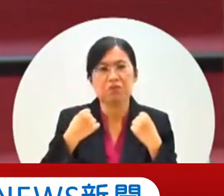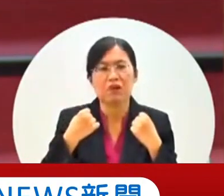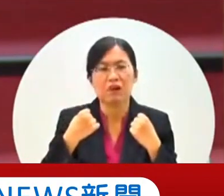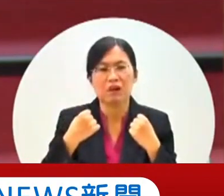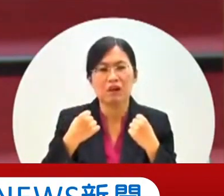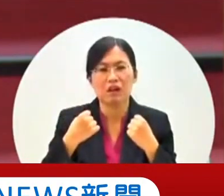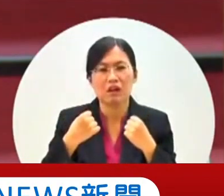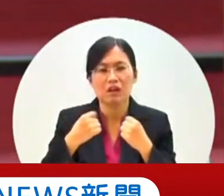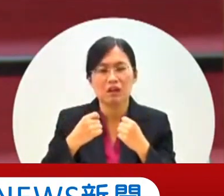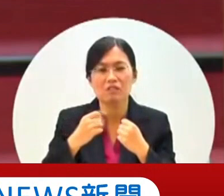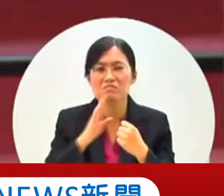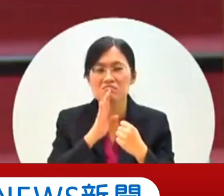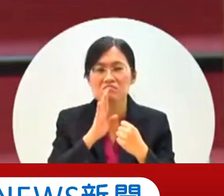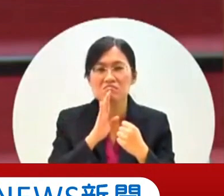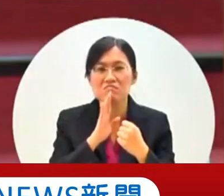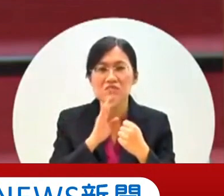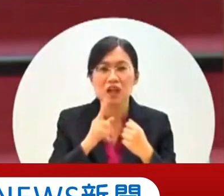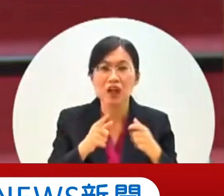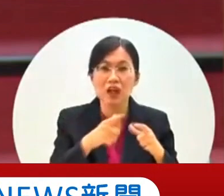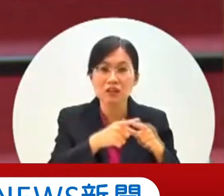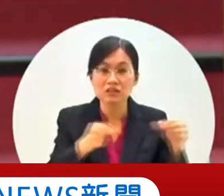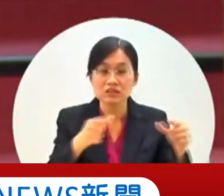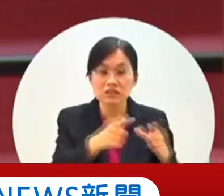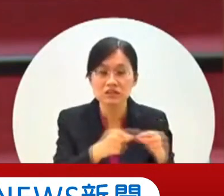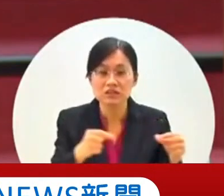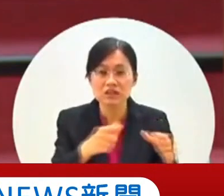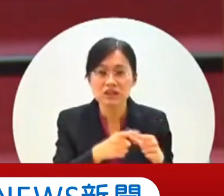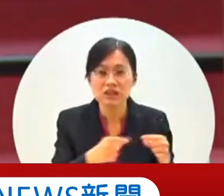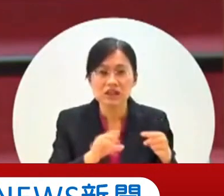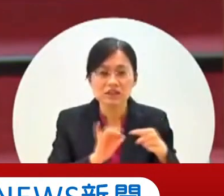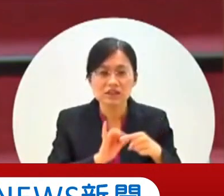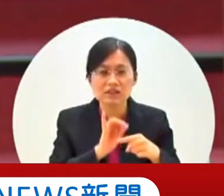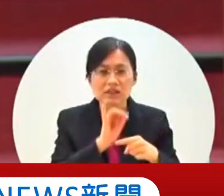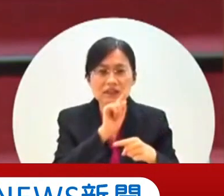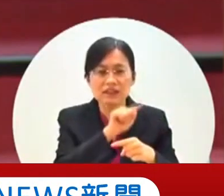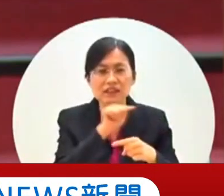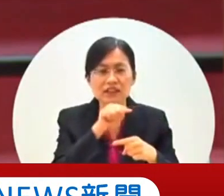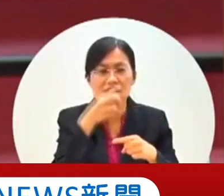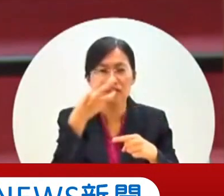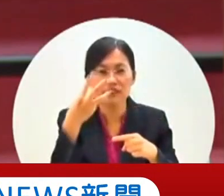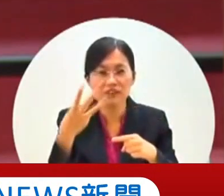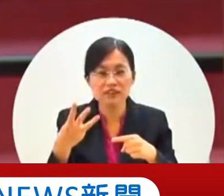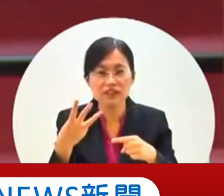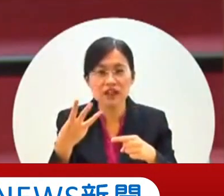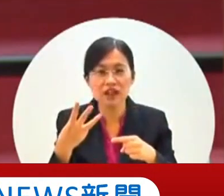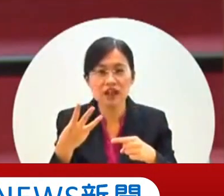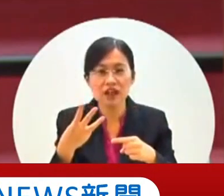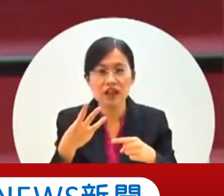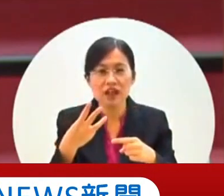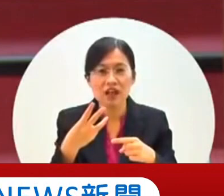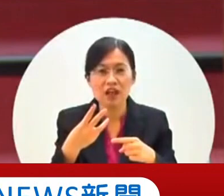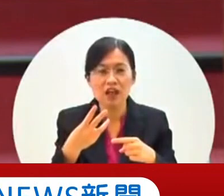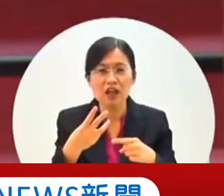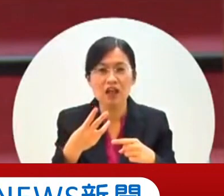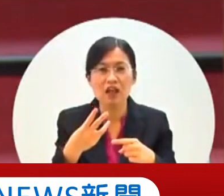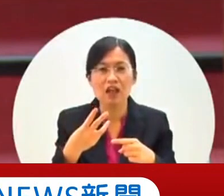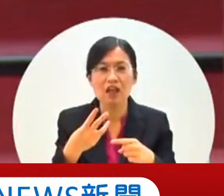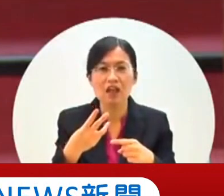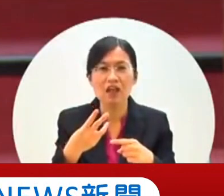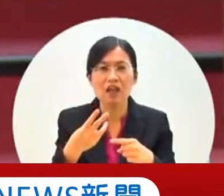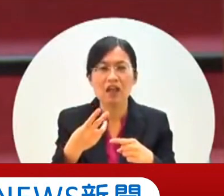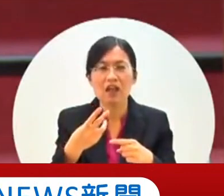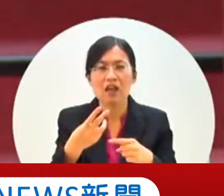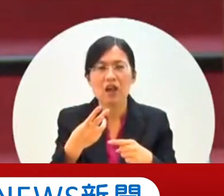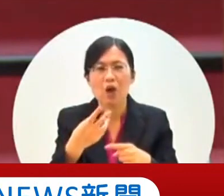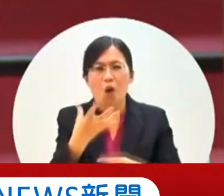的例子说，日本现在虽然千分之1.3比我们高人家已经全国市长你可以